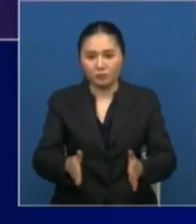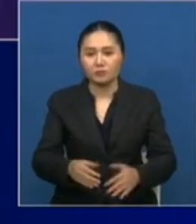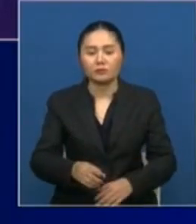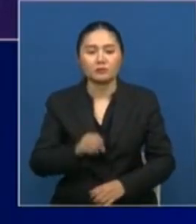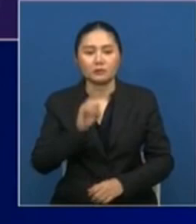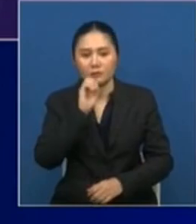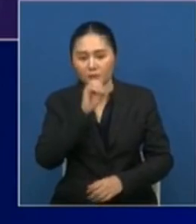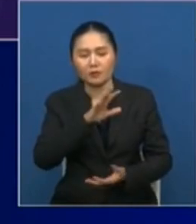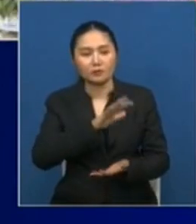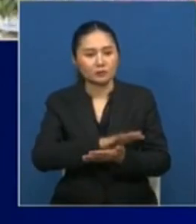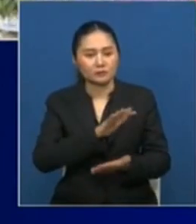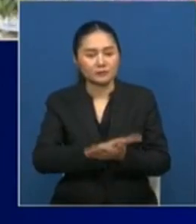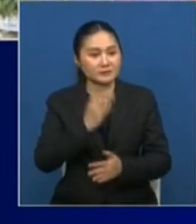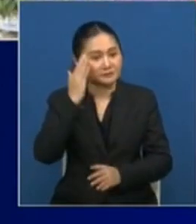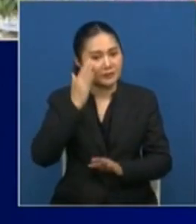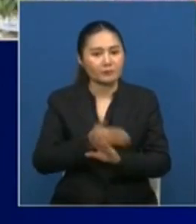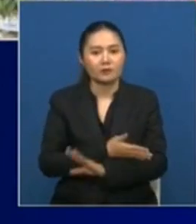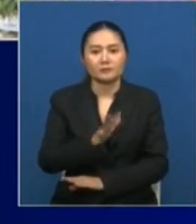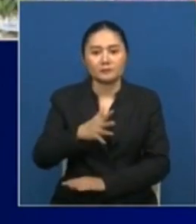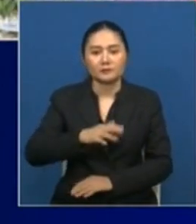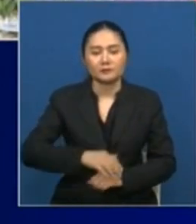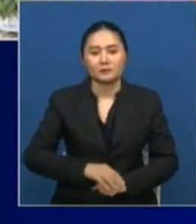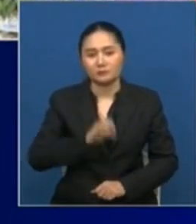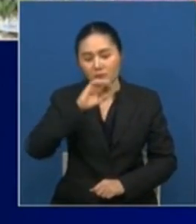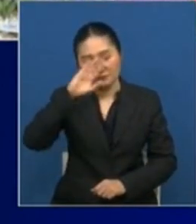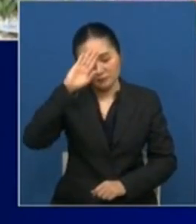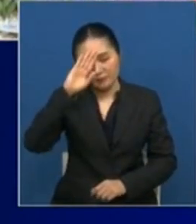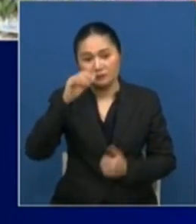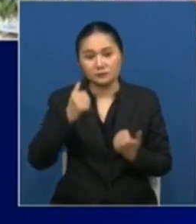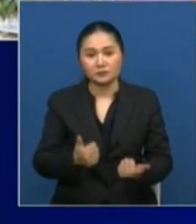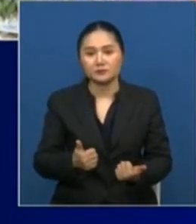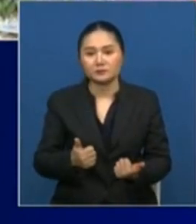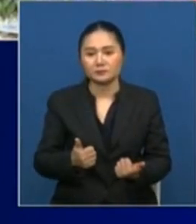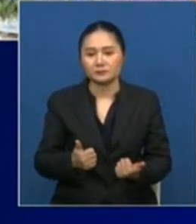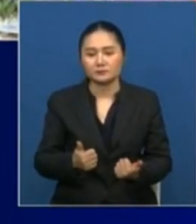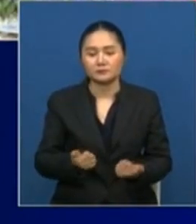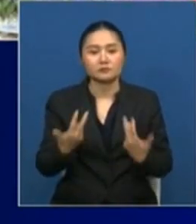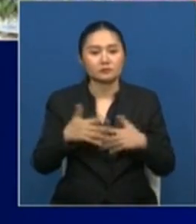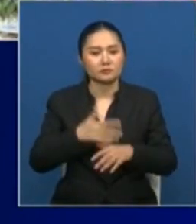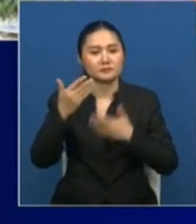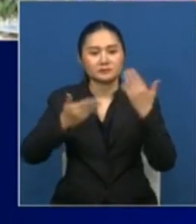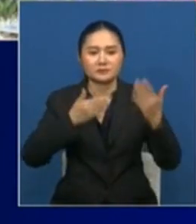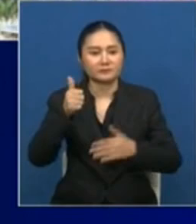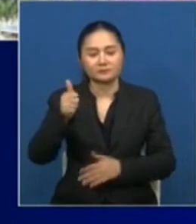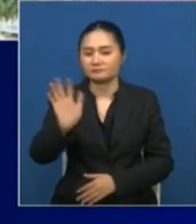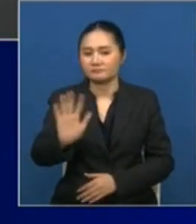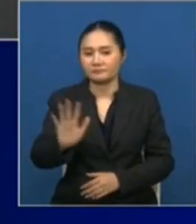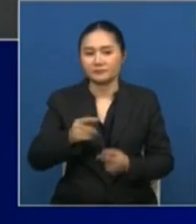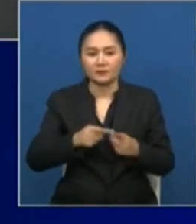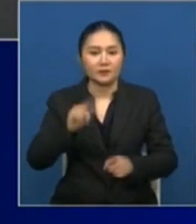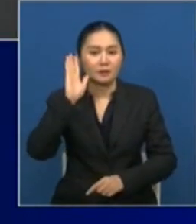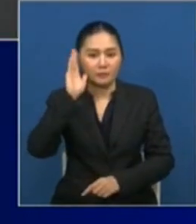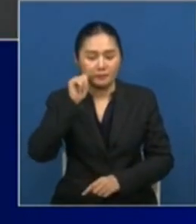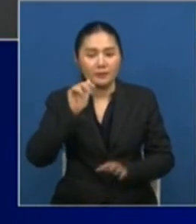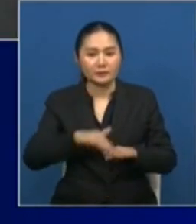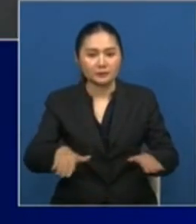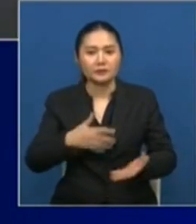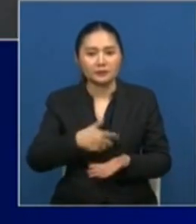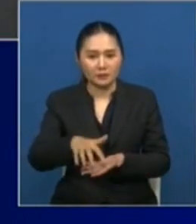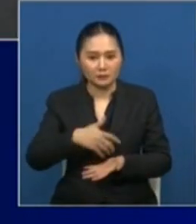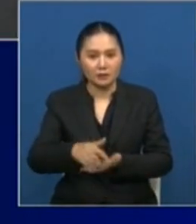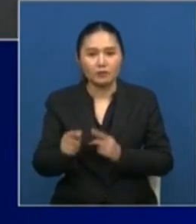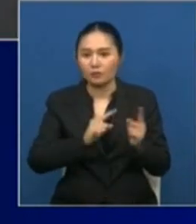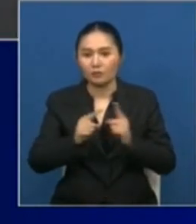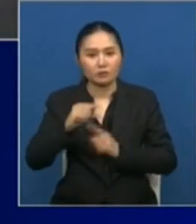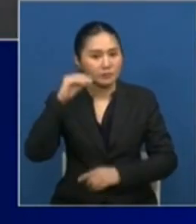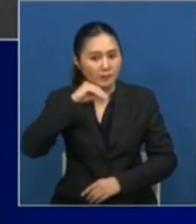างโรงเรียนก่อนว่าป่วยแล้วก็ไม่สามารถที่จะเข้าร่วมกิจกรรมได้แต่พ่อแม่เด็กก็บอกว่าคุยกันตล